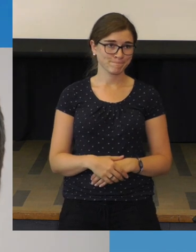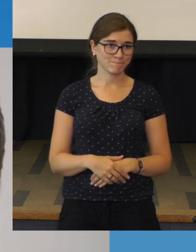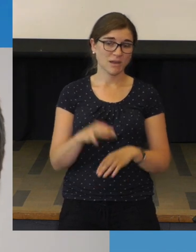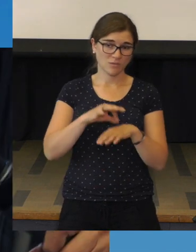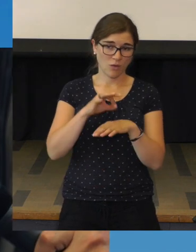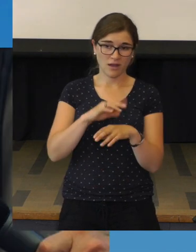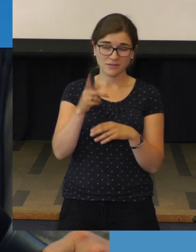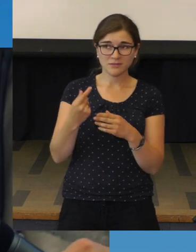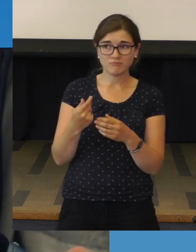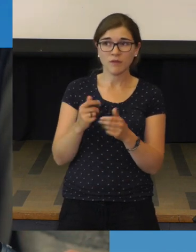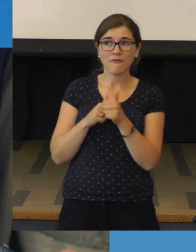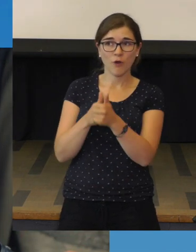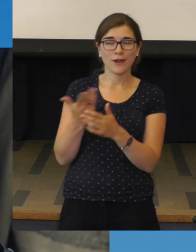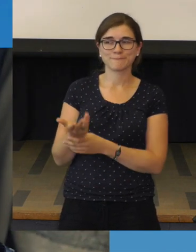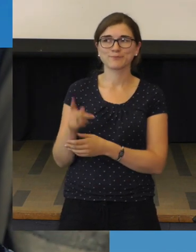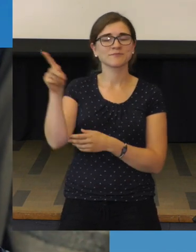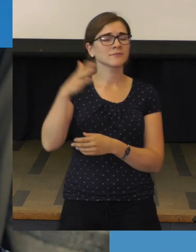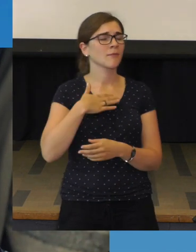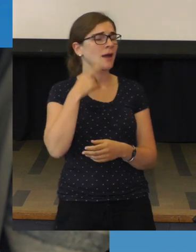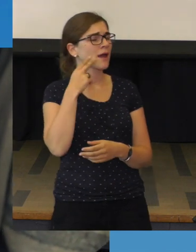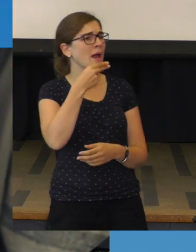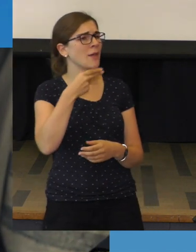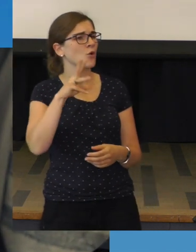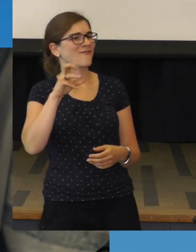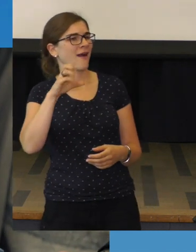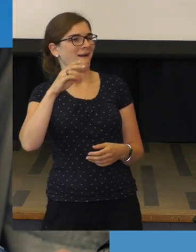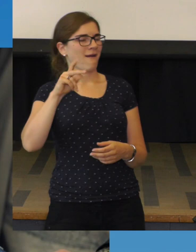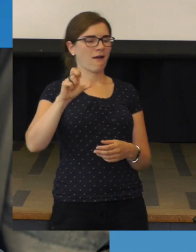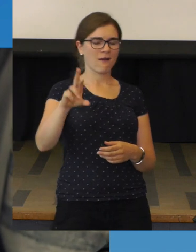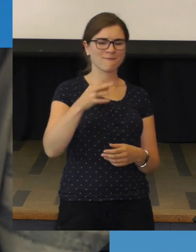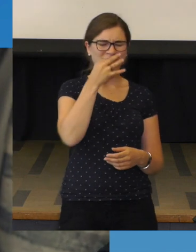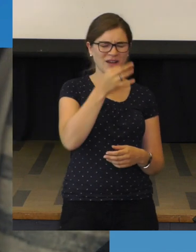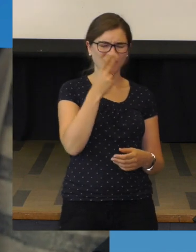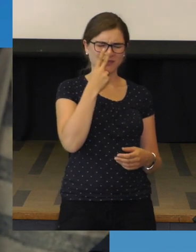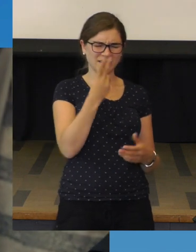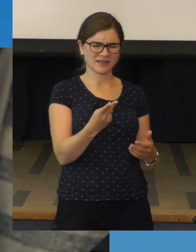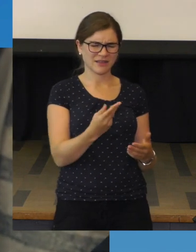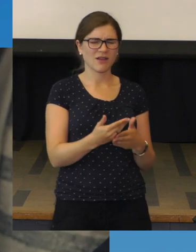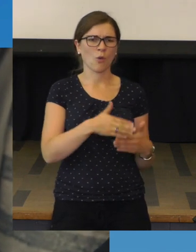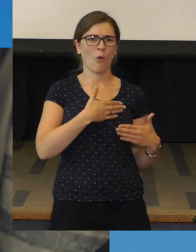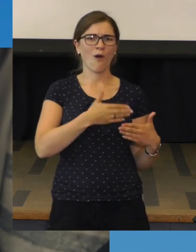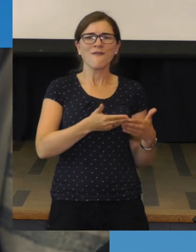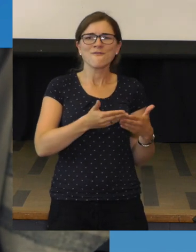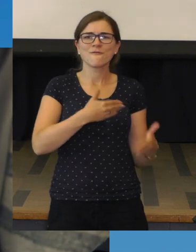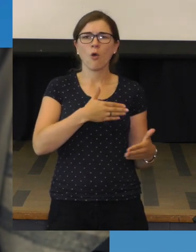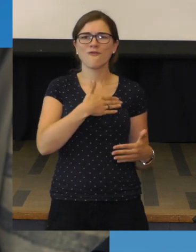Nun? Mein Name ist Helmut Wacker. Ich habe eine Frage. Wo kann ich mich schützen vor Vorhofflimmern?